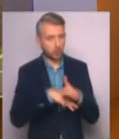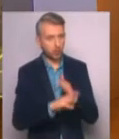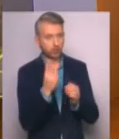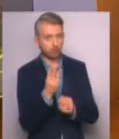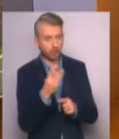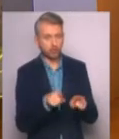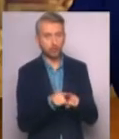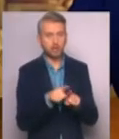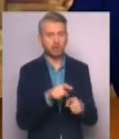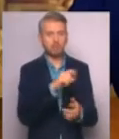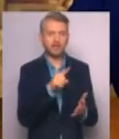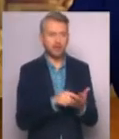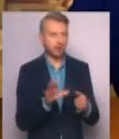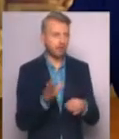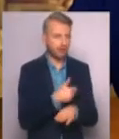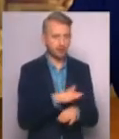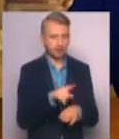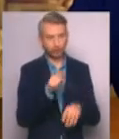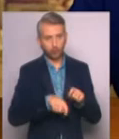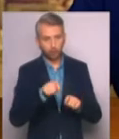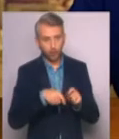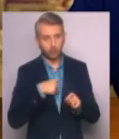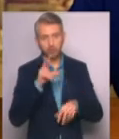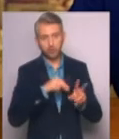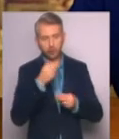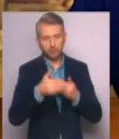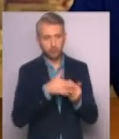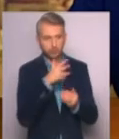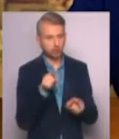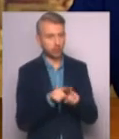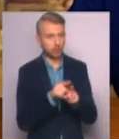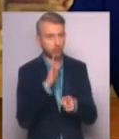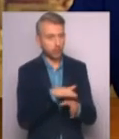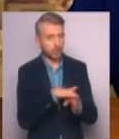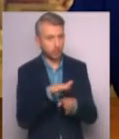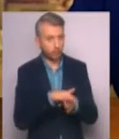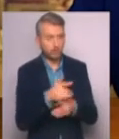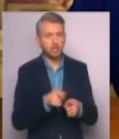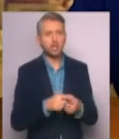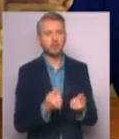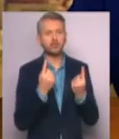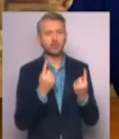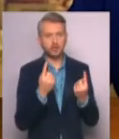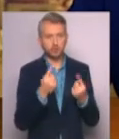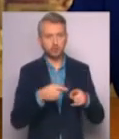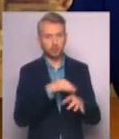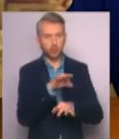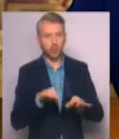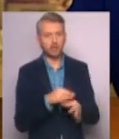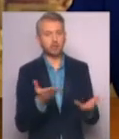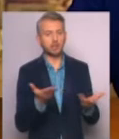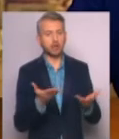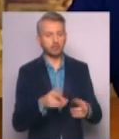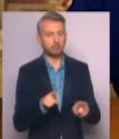питання не знято з контролю, і я сподіваюся, найближчим часом воно так само буде реалізовуватися. Це величезні інфраструктурні проекти, яким, я думаю, в